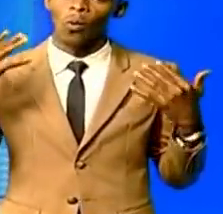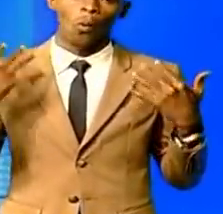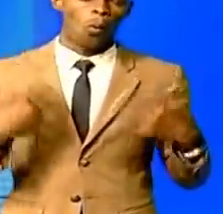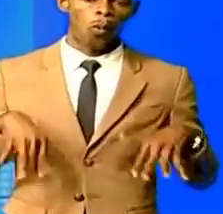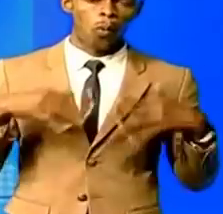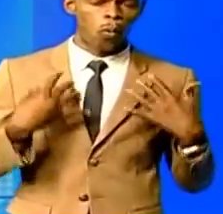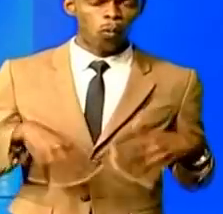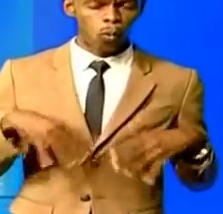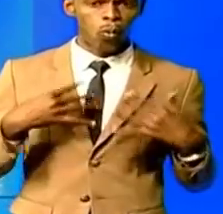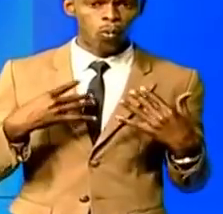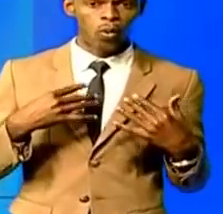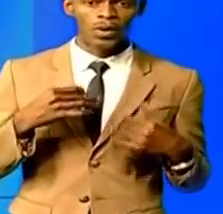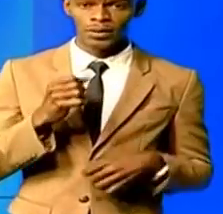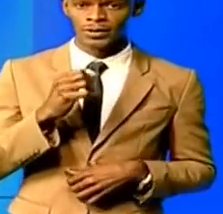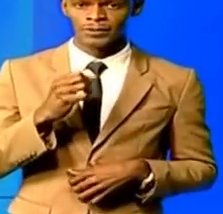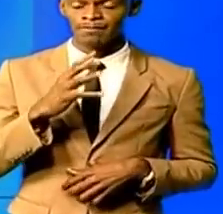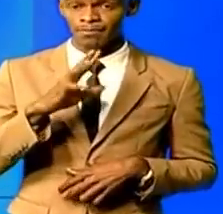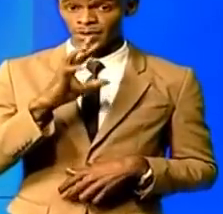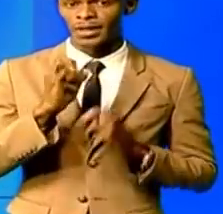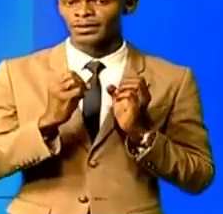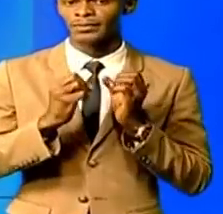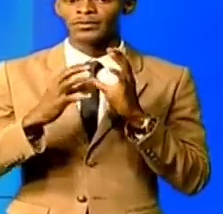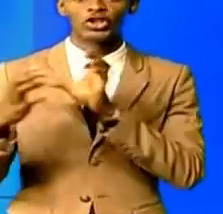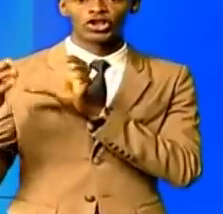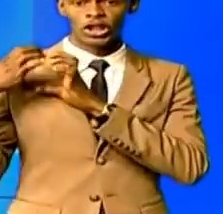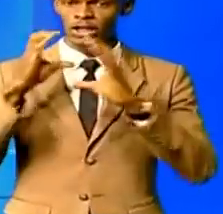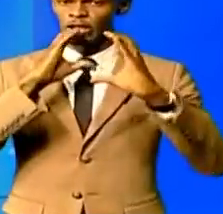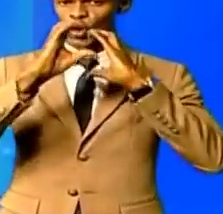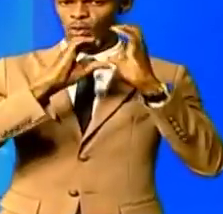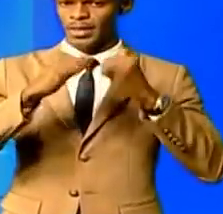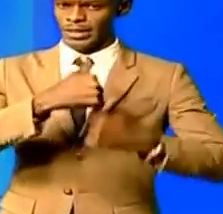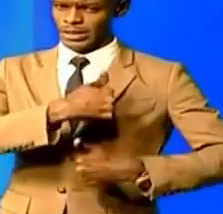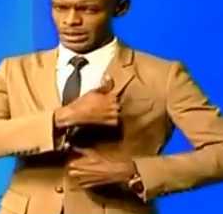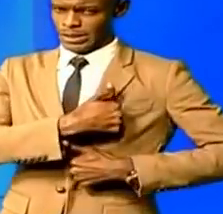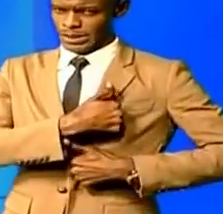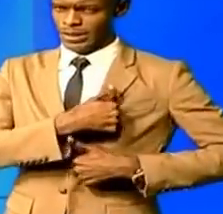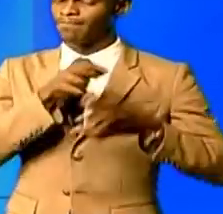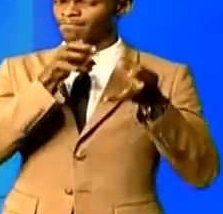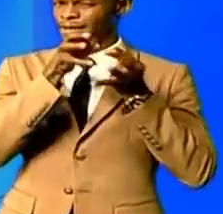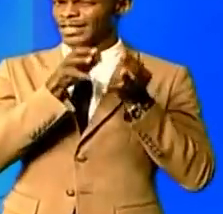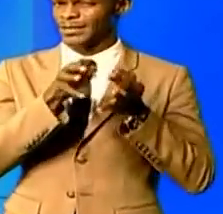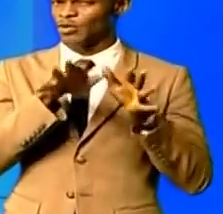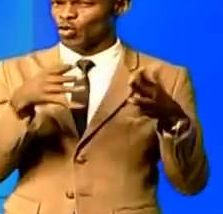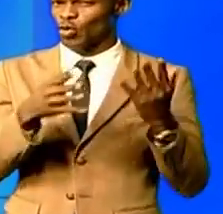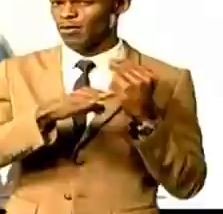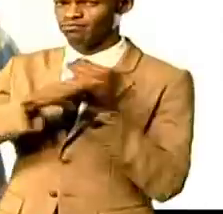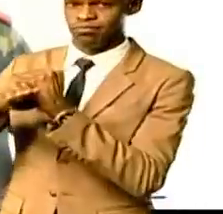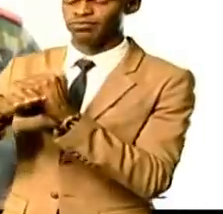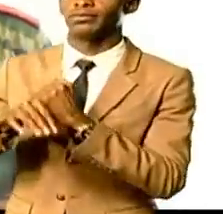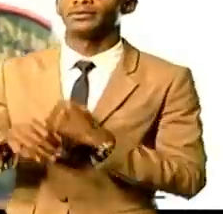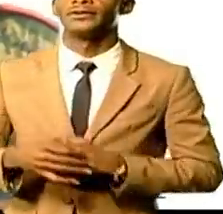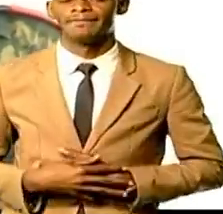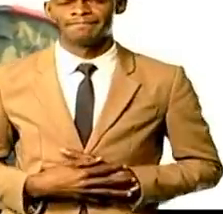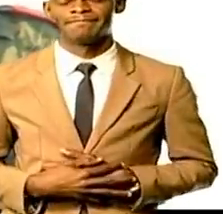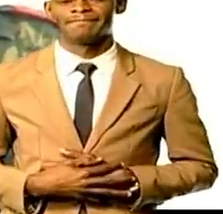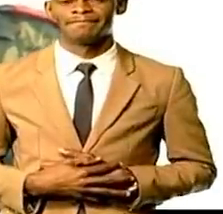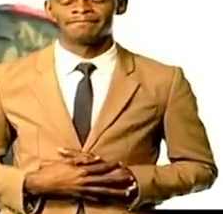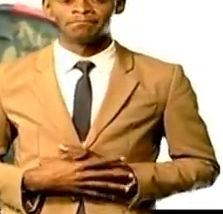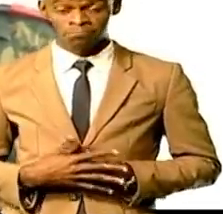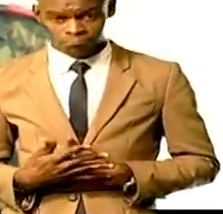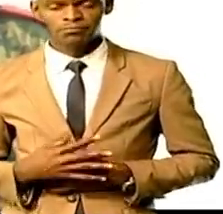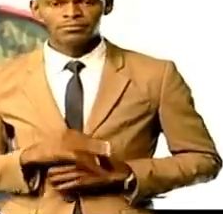forces négatives du M23 repoussée par les forces armées de la République démocratique du Congo. Suivez. Les forces armées de